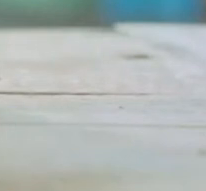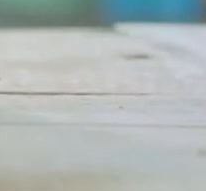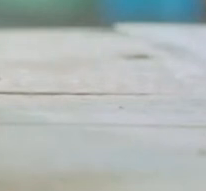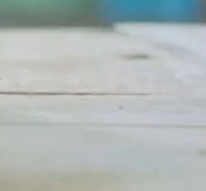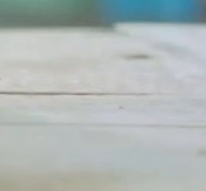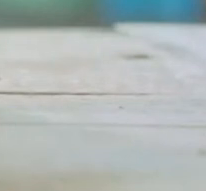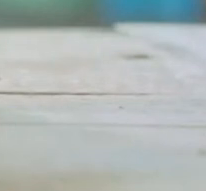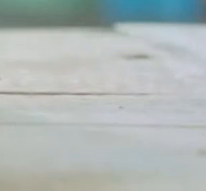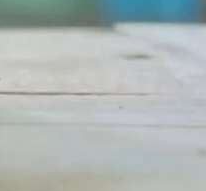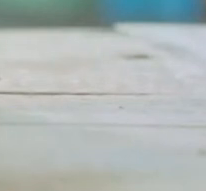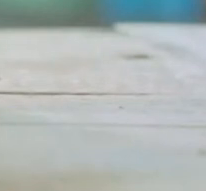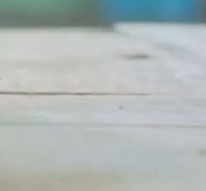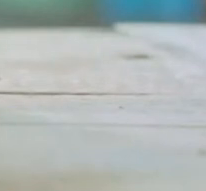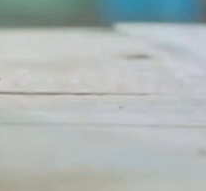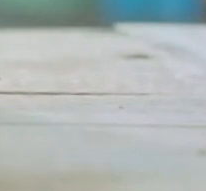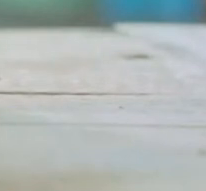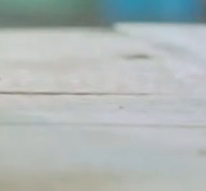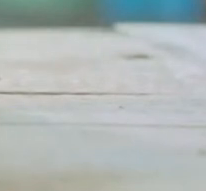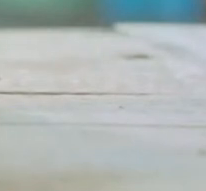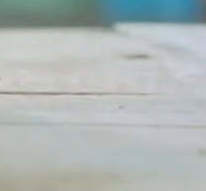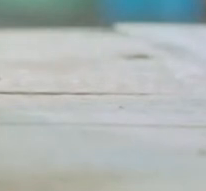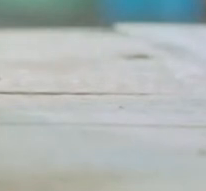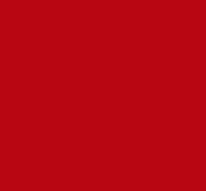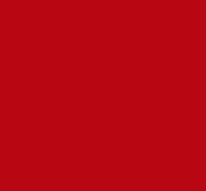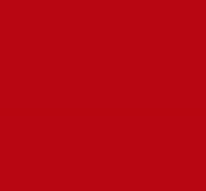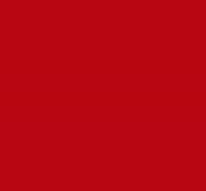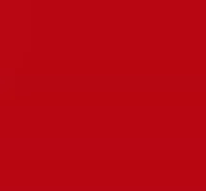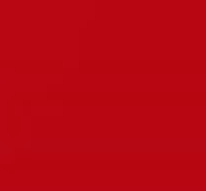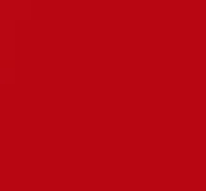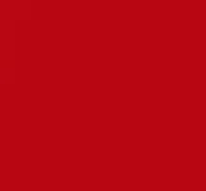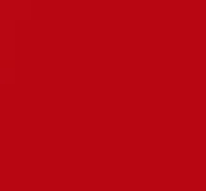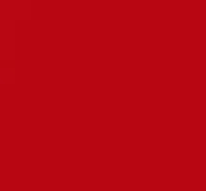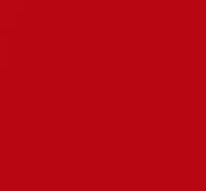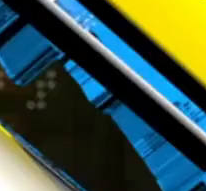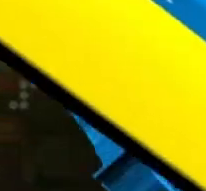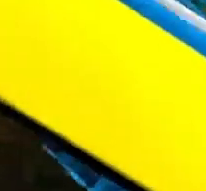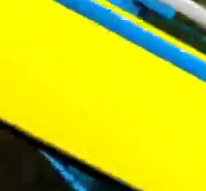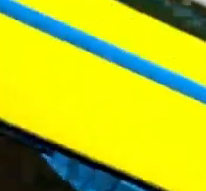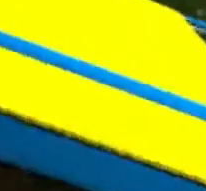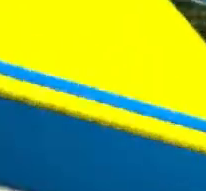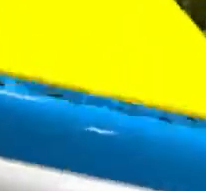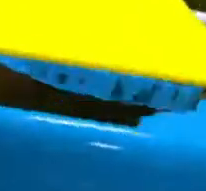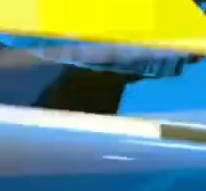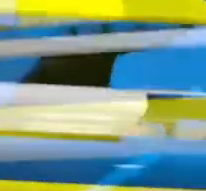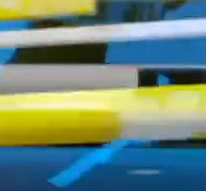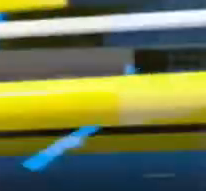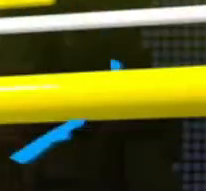Colgate Herbal kwa meno yenye nguvu na fizi zenye afya kiasili.